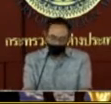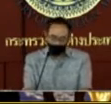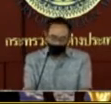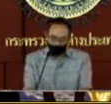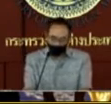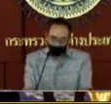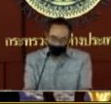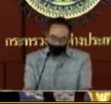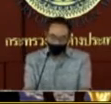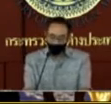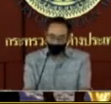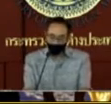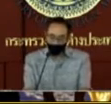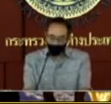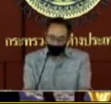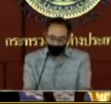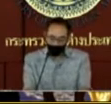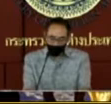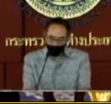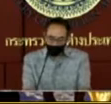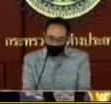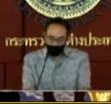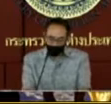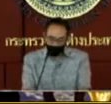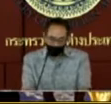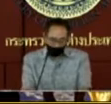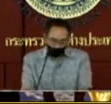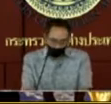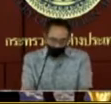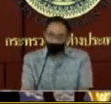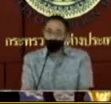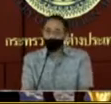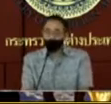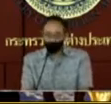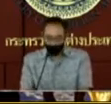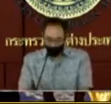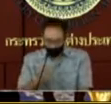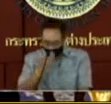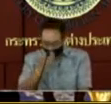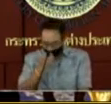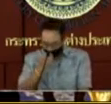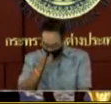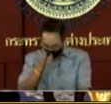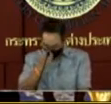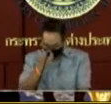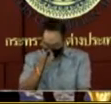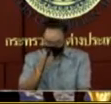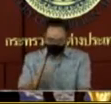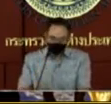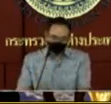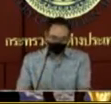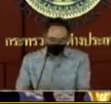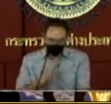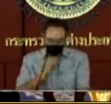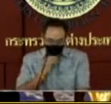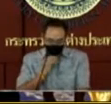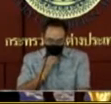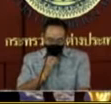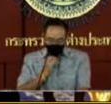อาเซียนอาร์เม็กซ์และUS แม่โขงพาร์ทเนอร์ชิพนะครับหุ้นส่วนสหรัฐแม่โขง